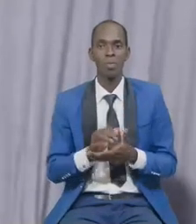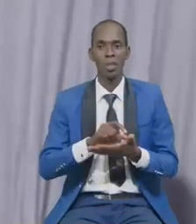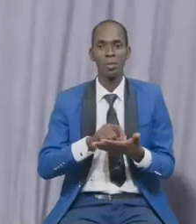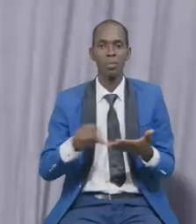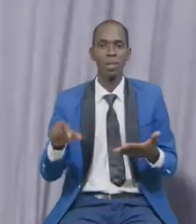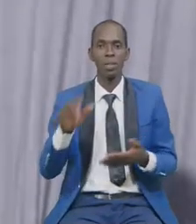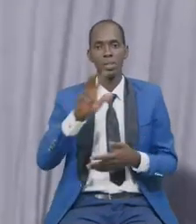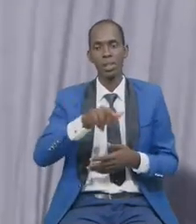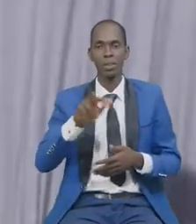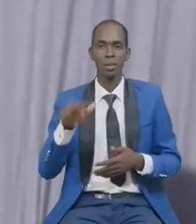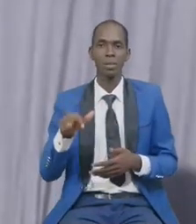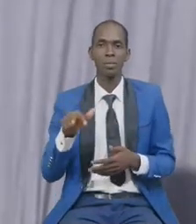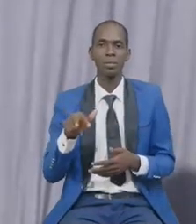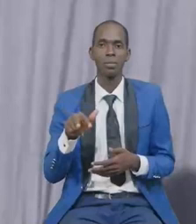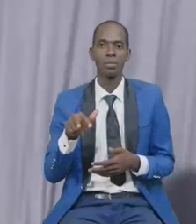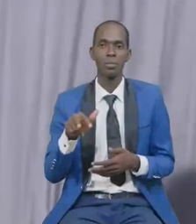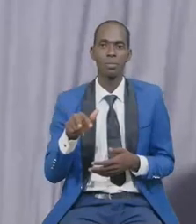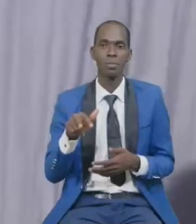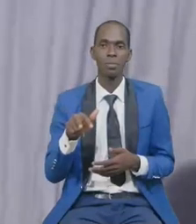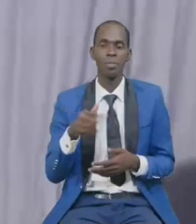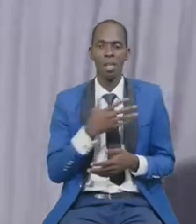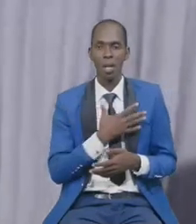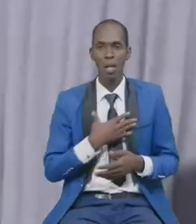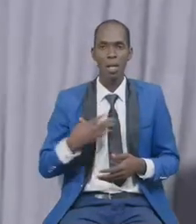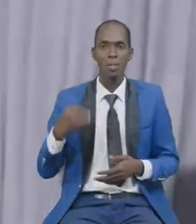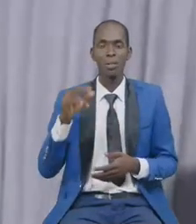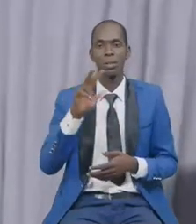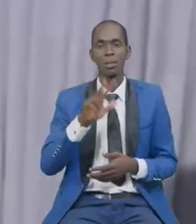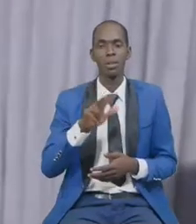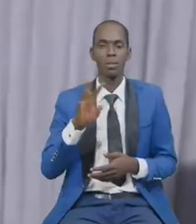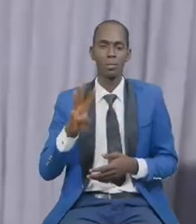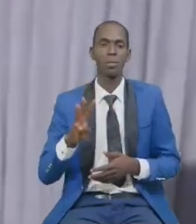verset 33 et 34.